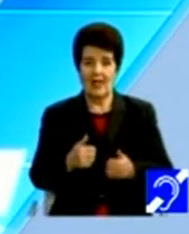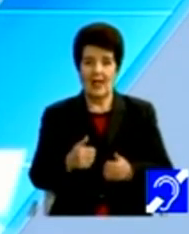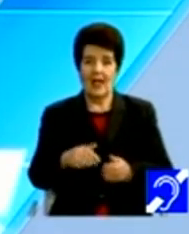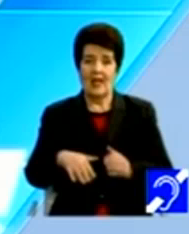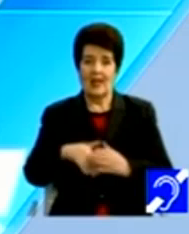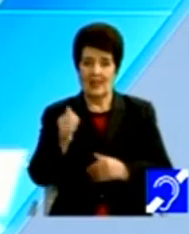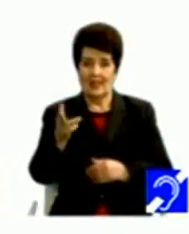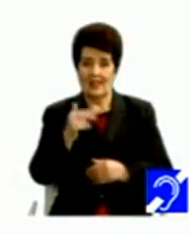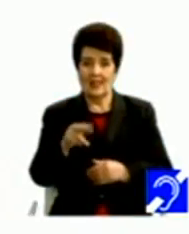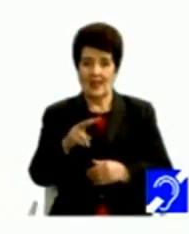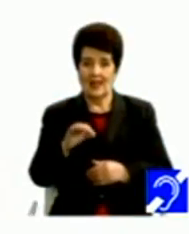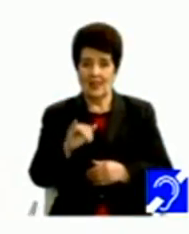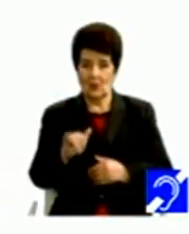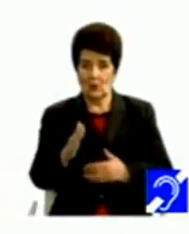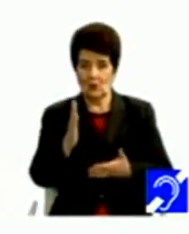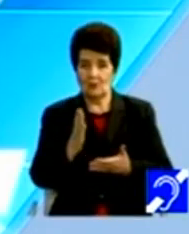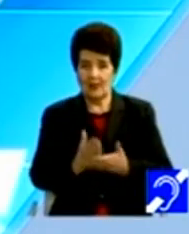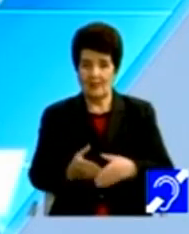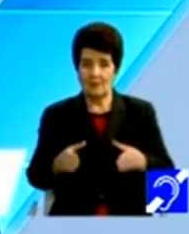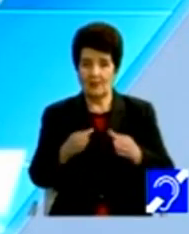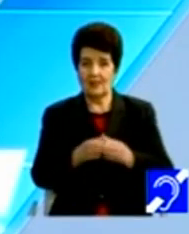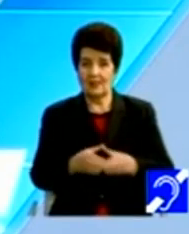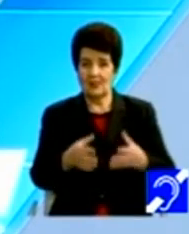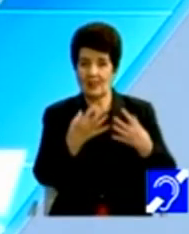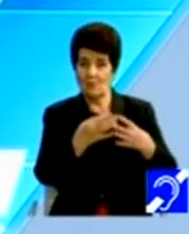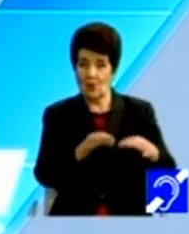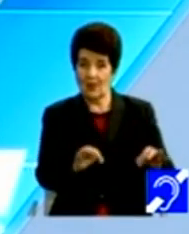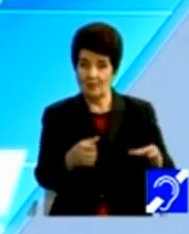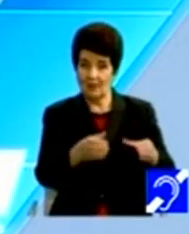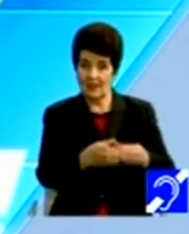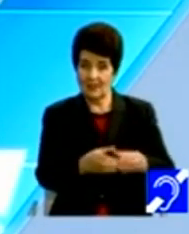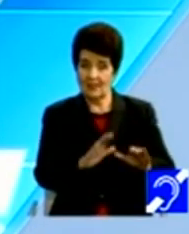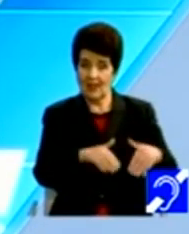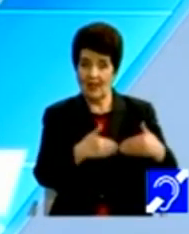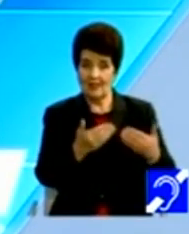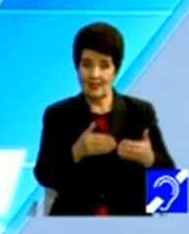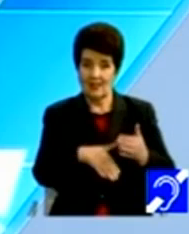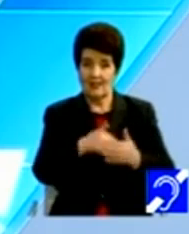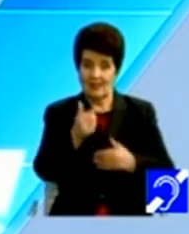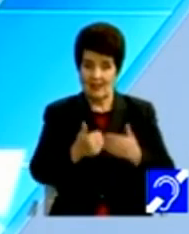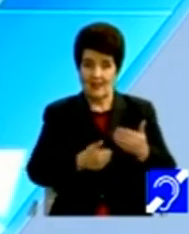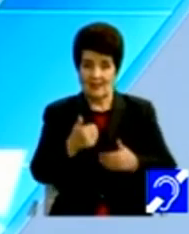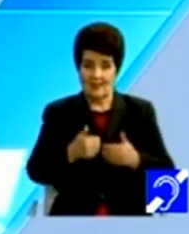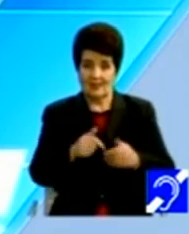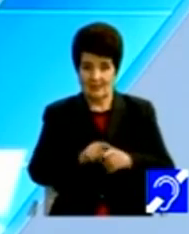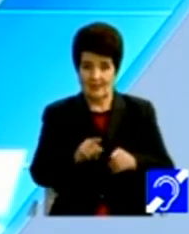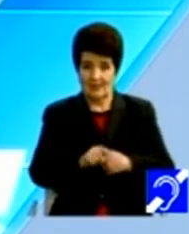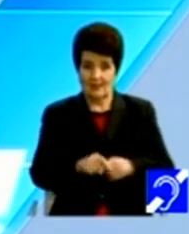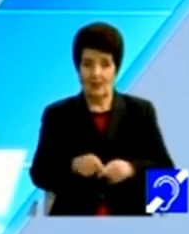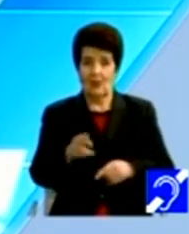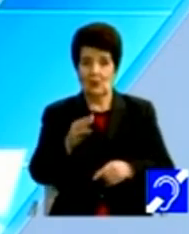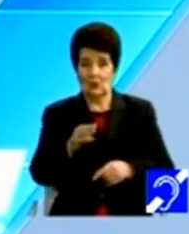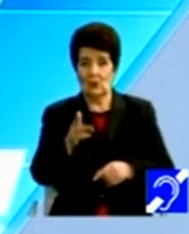Tudor Deliu și nu este Partidul Liberal Democrat, și candidează la alegerile prezidențiale Tudor